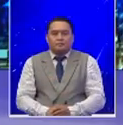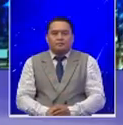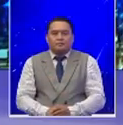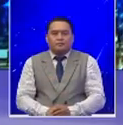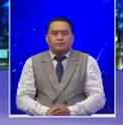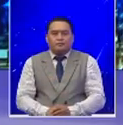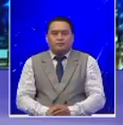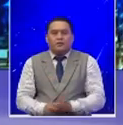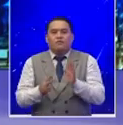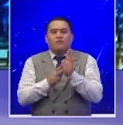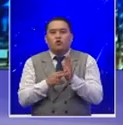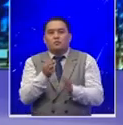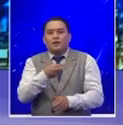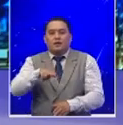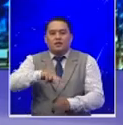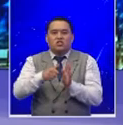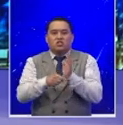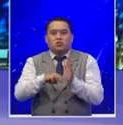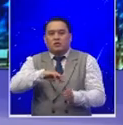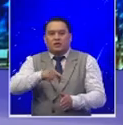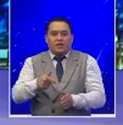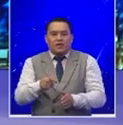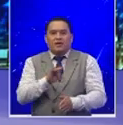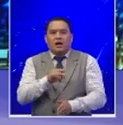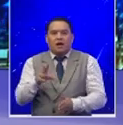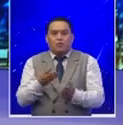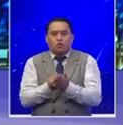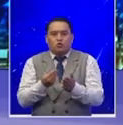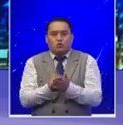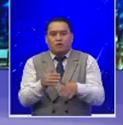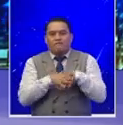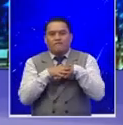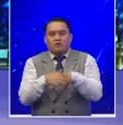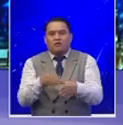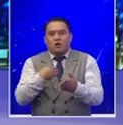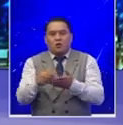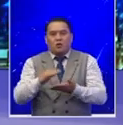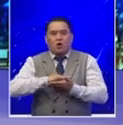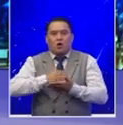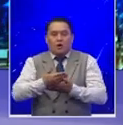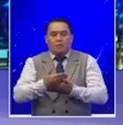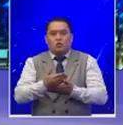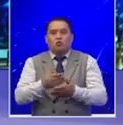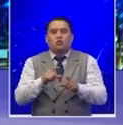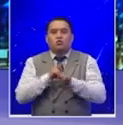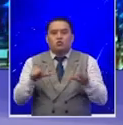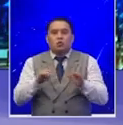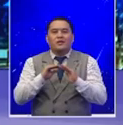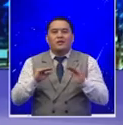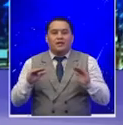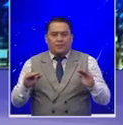Продолжаем выпуск. 8 600 000 000 тенге из республиканского бюджета выделено на закупку компьютерной техники для